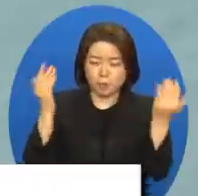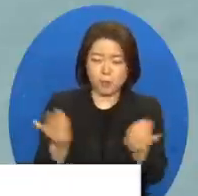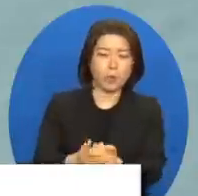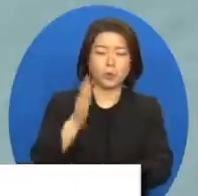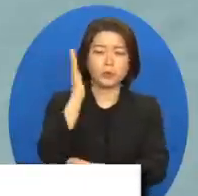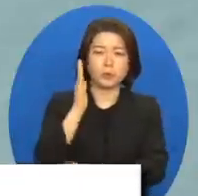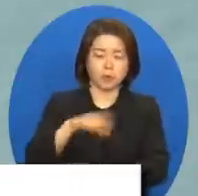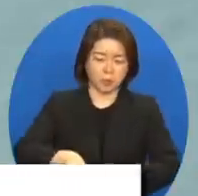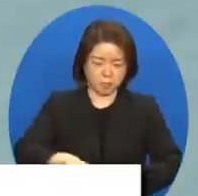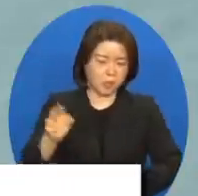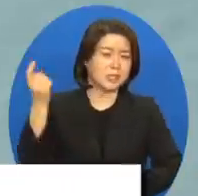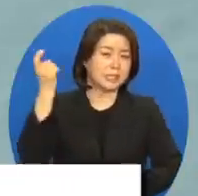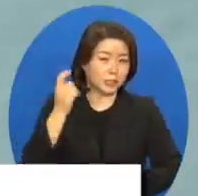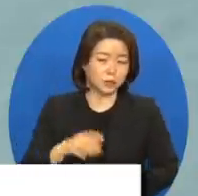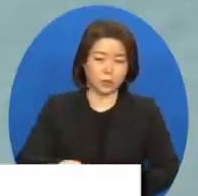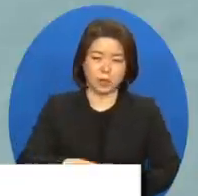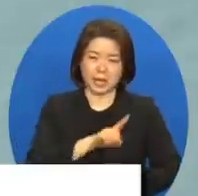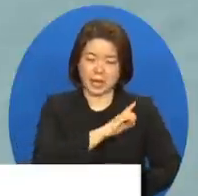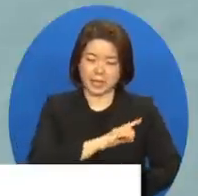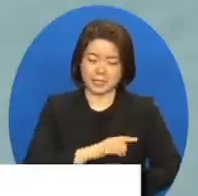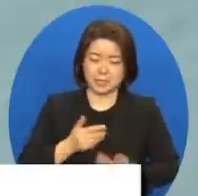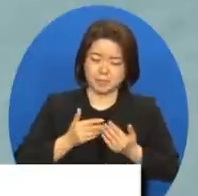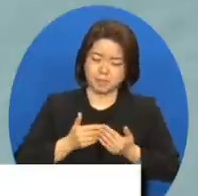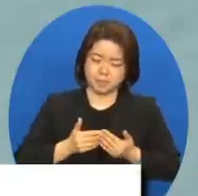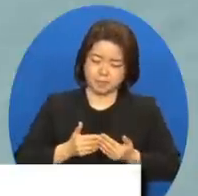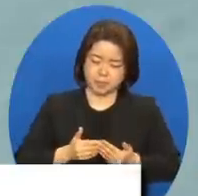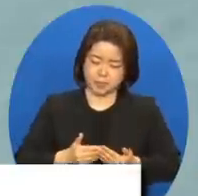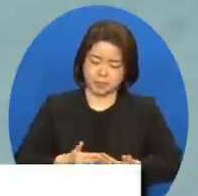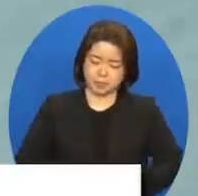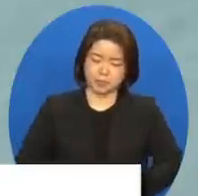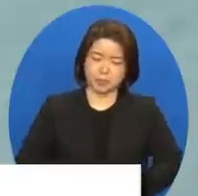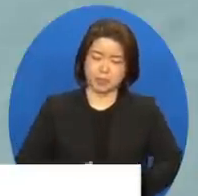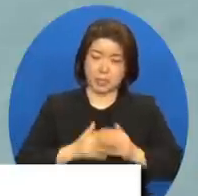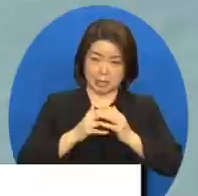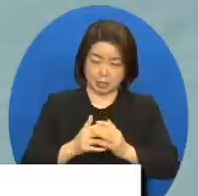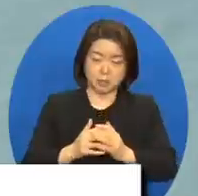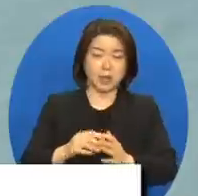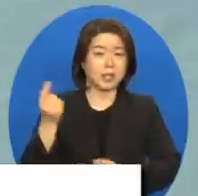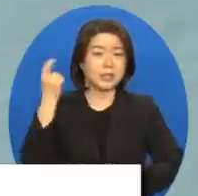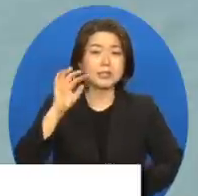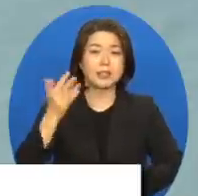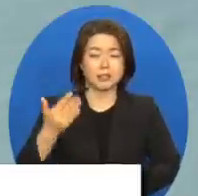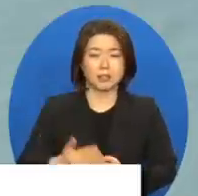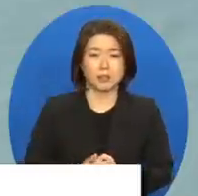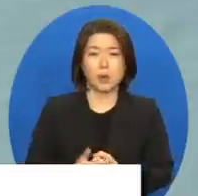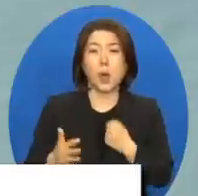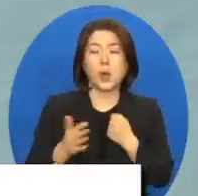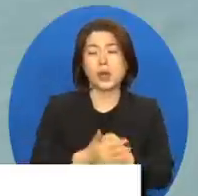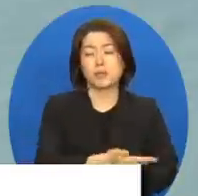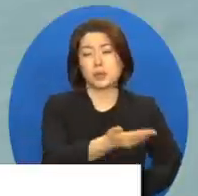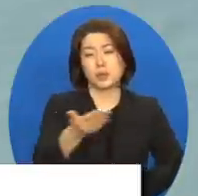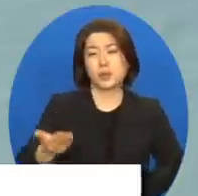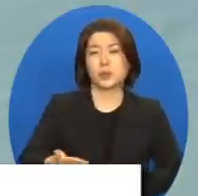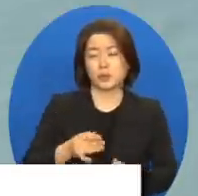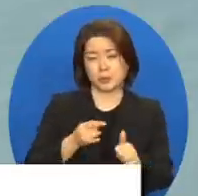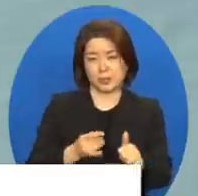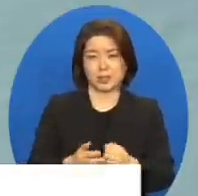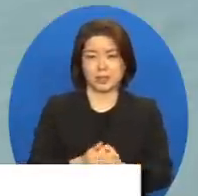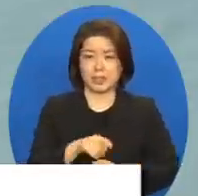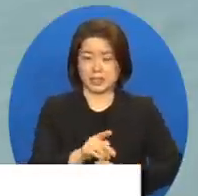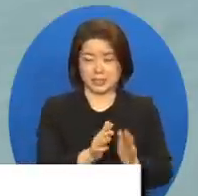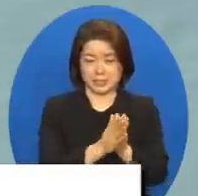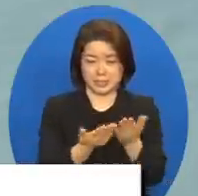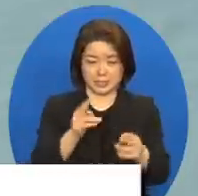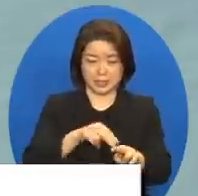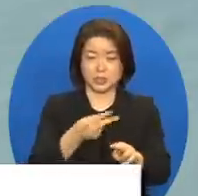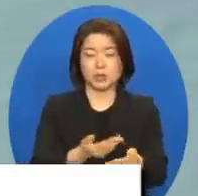듣고 가장 진지하게 듣게 된다는 거죠. 그래서 교우 여러분들에게 이 책을